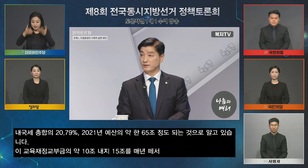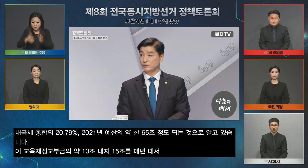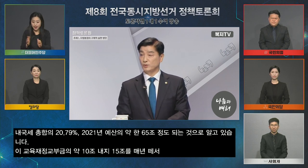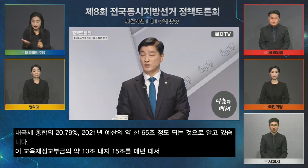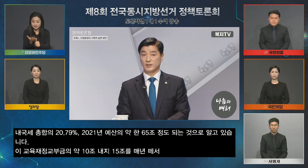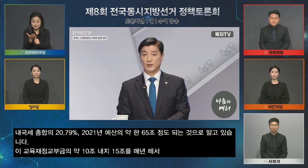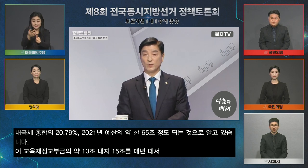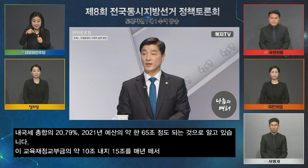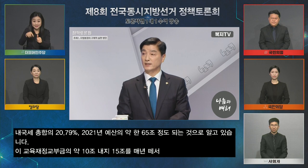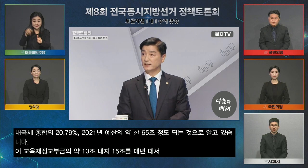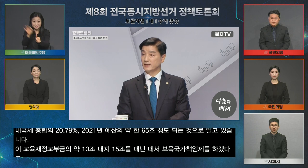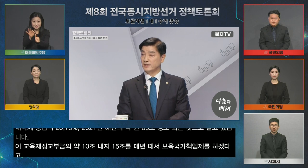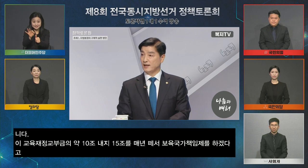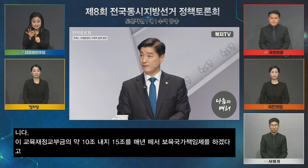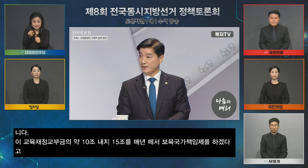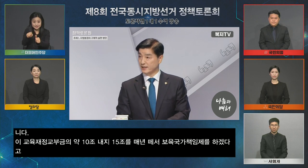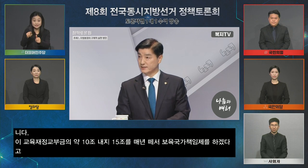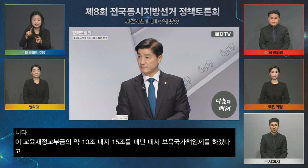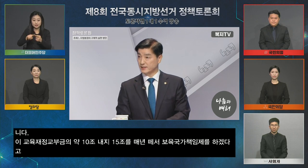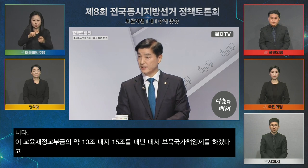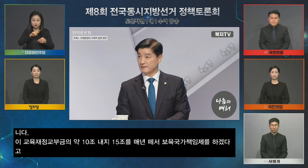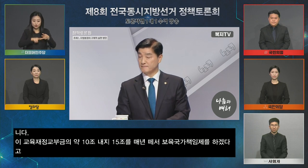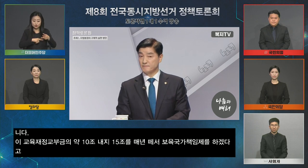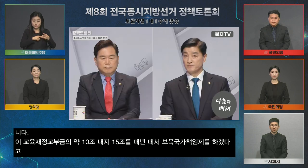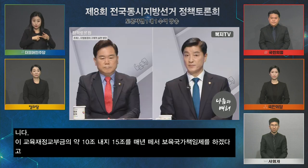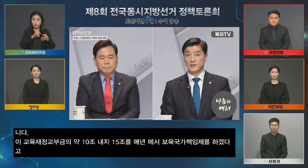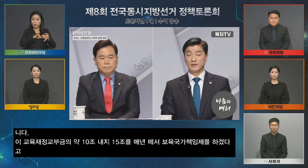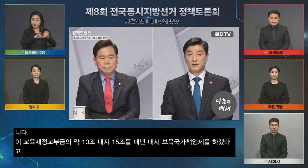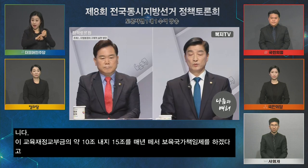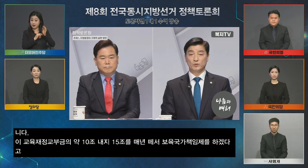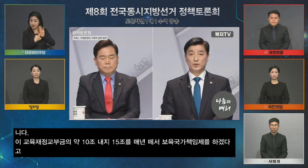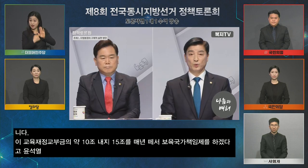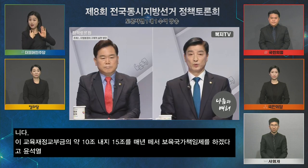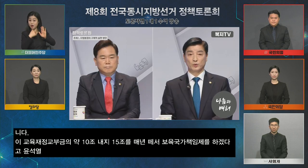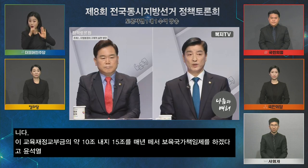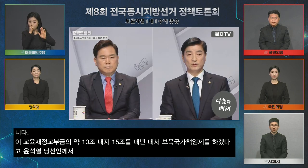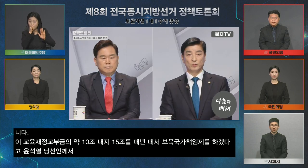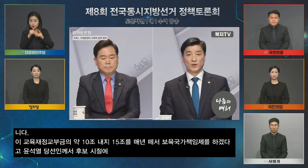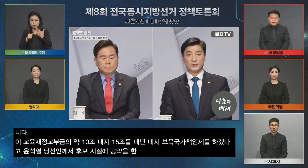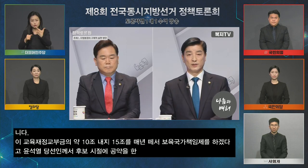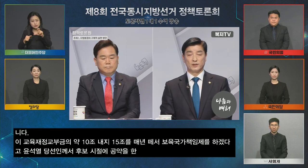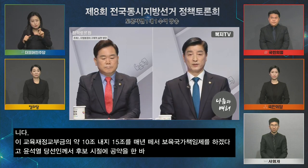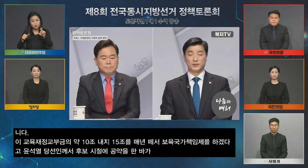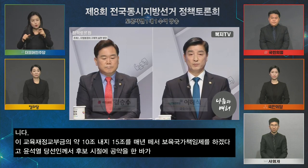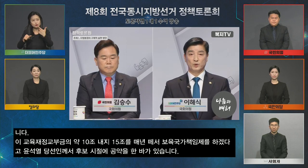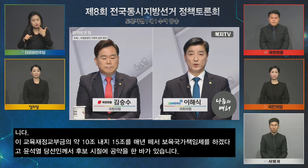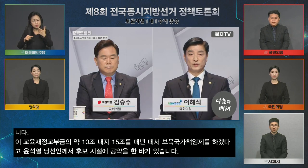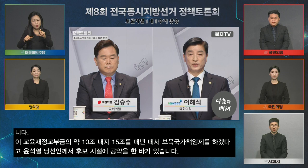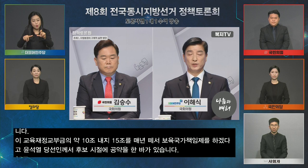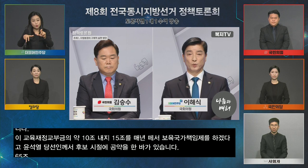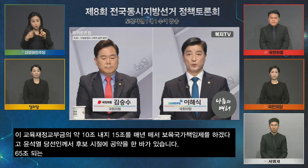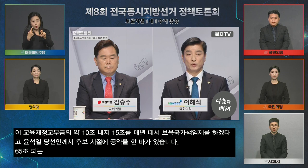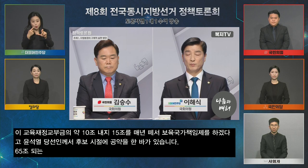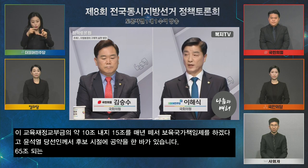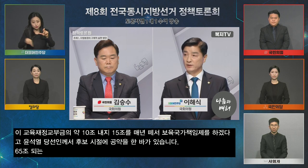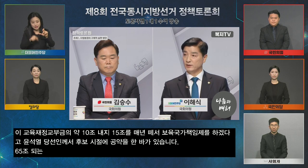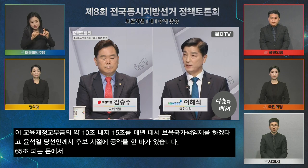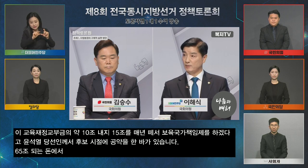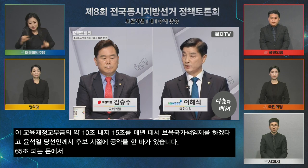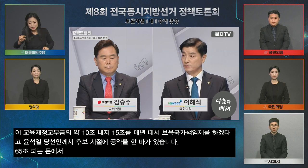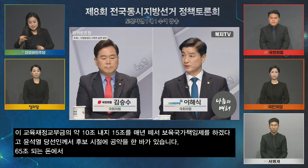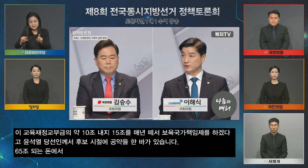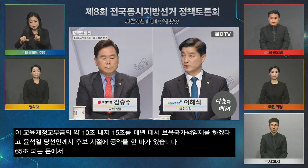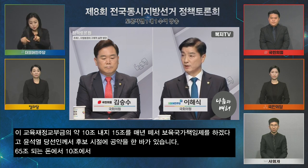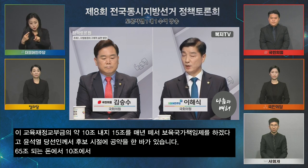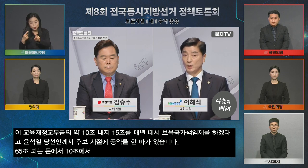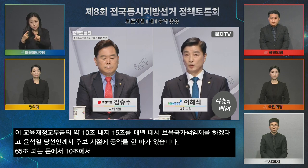당선인께서 후보 시절에 공약을 한 바가 있습니다. 65조 되는 돈에서 10조에서 15조를 매년